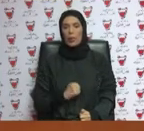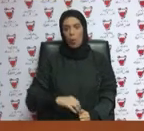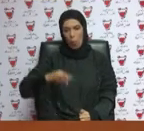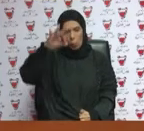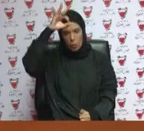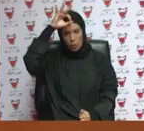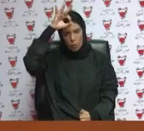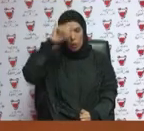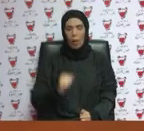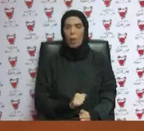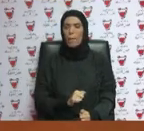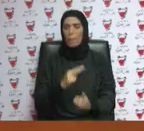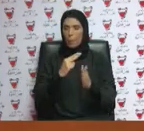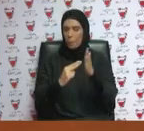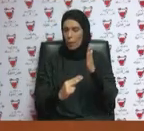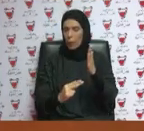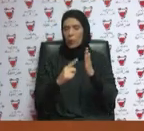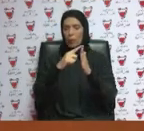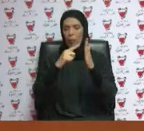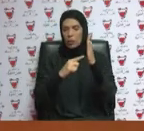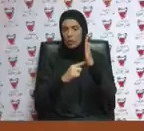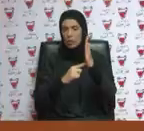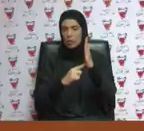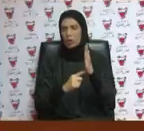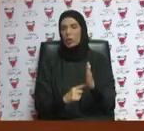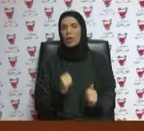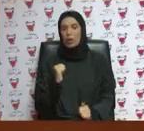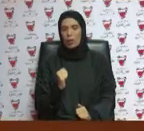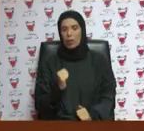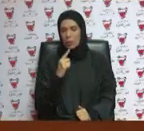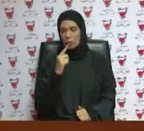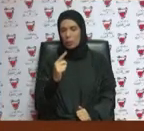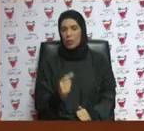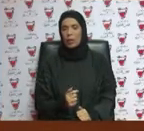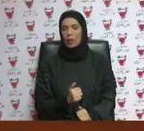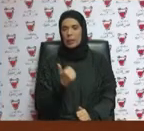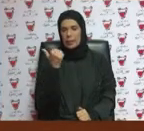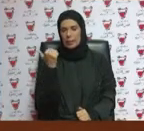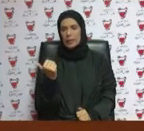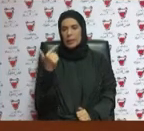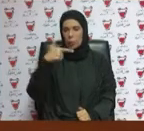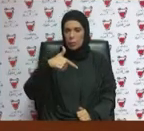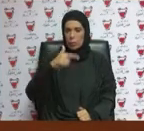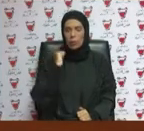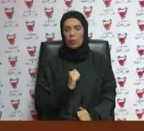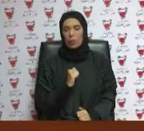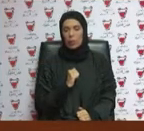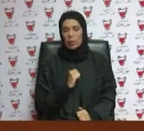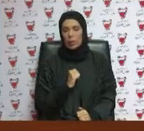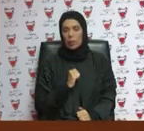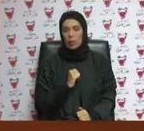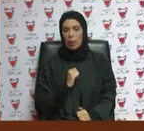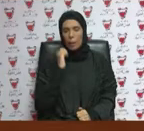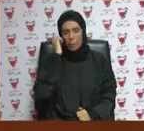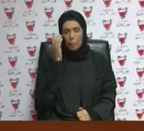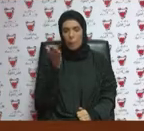العام الصادر بالمرسوم بقانون رقم 11 لسنة 1976 المعد بناء على